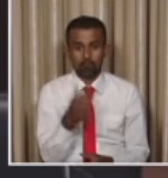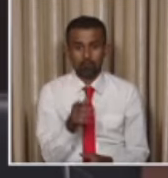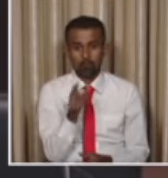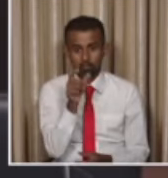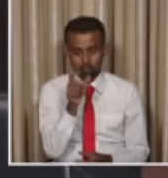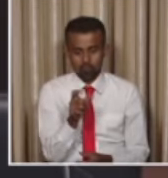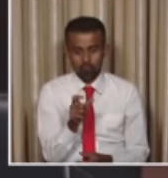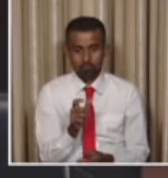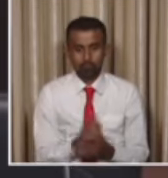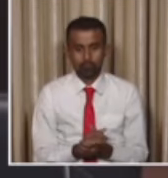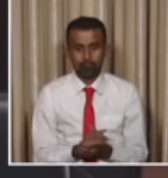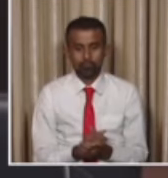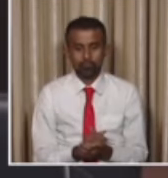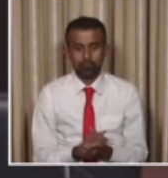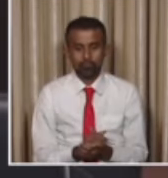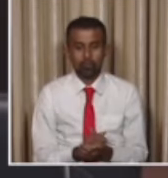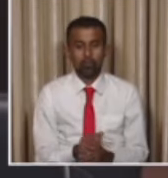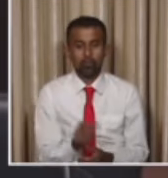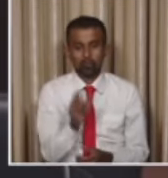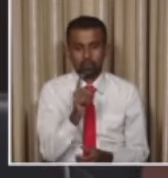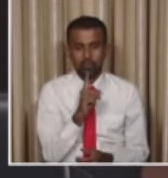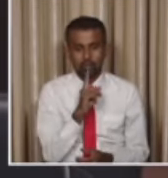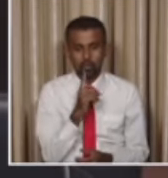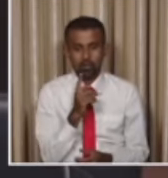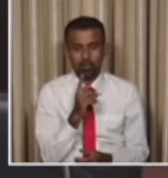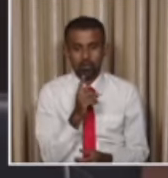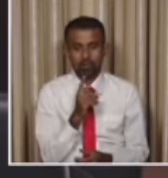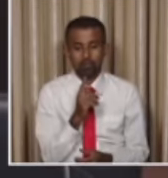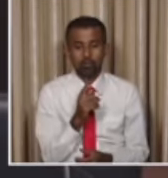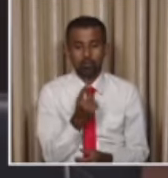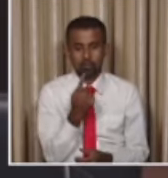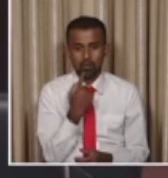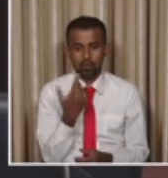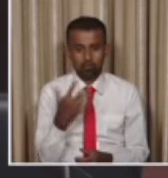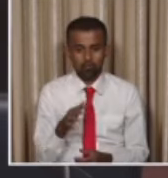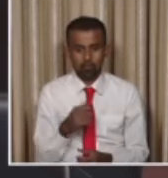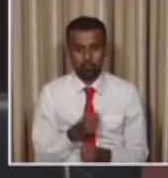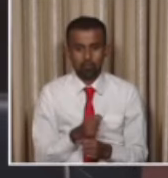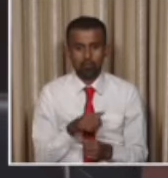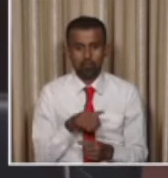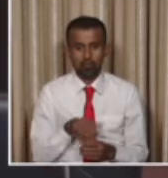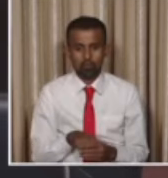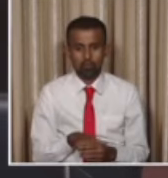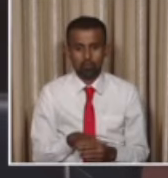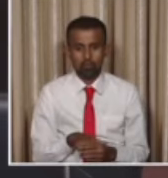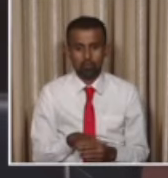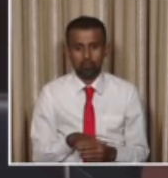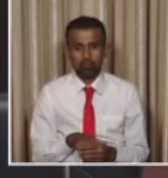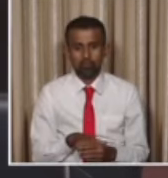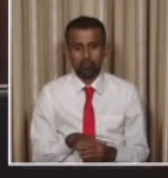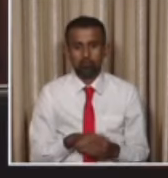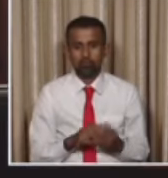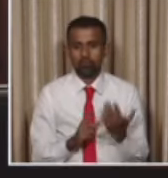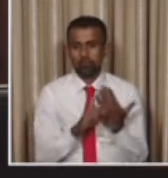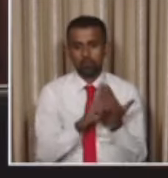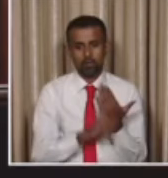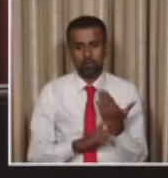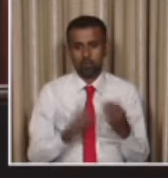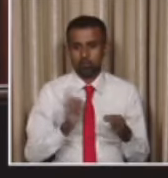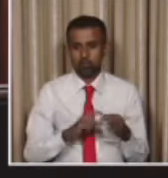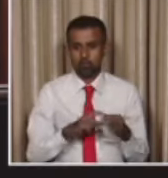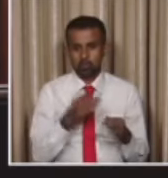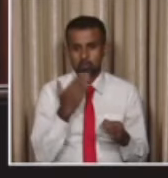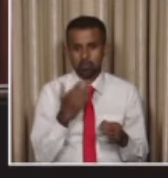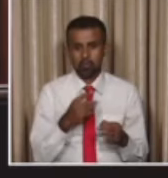ඔබතුමාගේ ඔබ පිග් ඩෝන්ට් ඩිස්ටර්බ් ඔබතුමා කියලා තිබ්බ ඔබතුමාගේ ආණ්ඩු කාලෙද්ද. නෑ රීදි ප්‍රශ්නයක් අහන්න පුළුවන් ඔබතුමාට වෙන ප්‍රශ්න. ඔබතුමාගේ